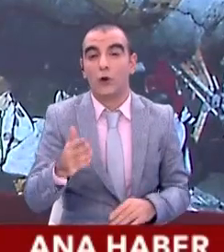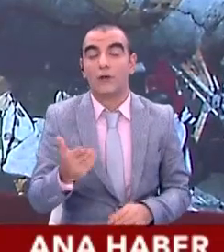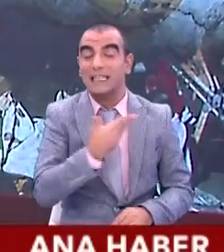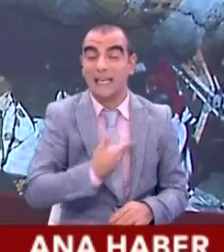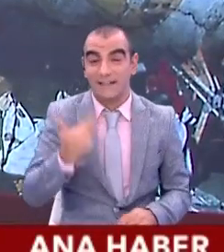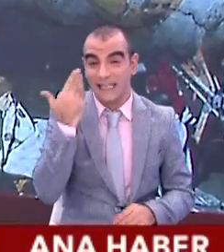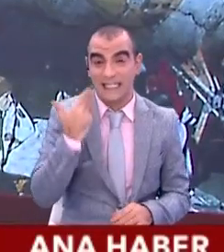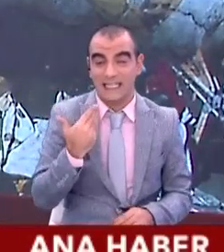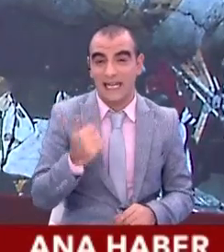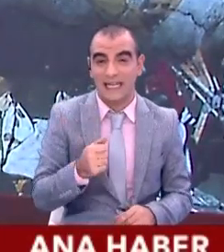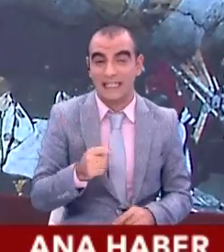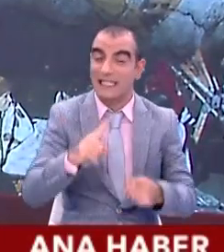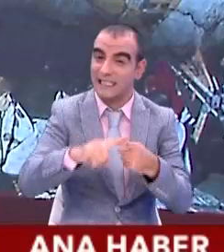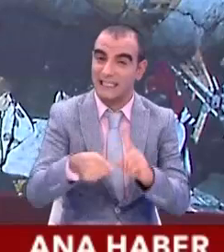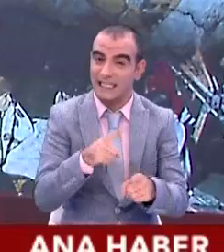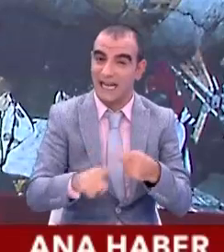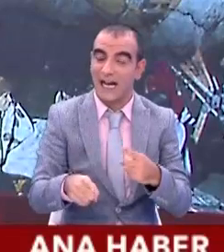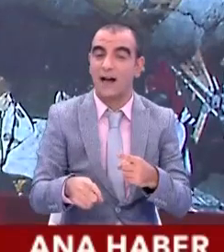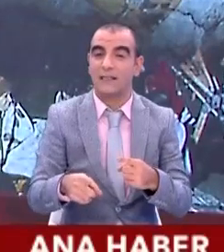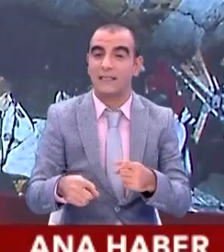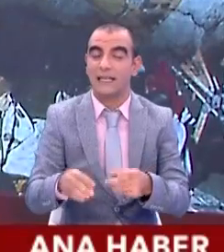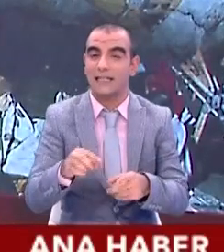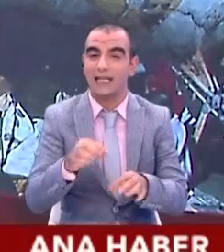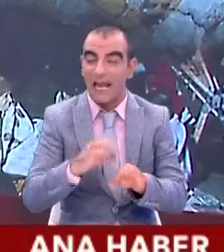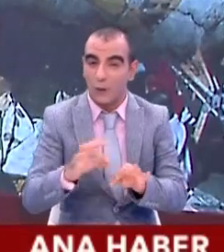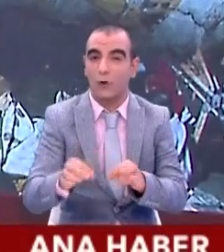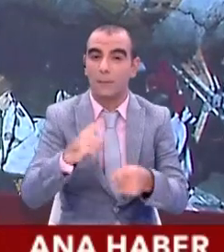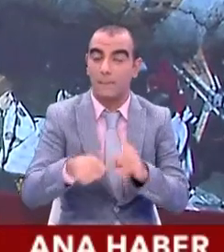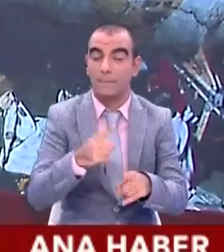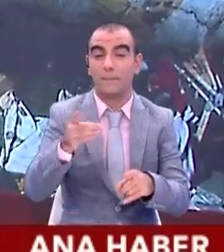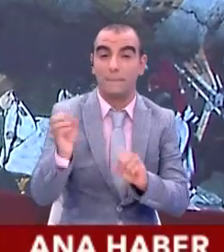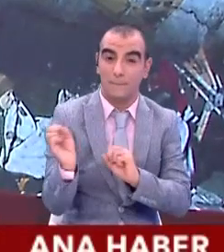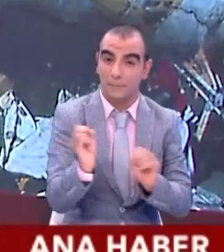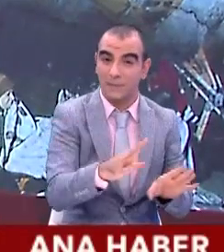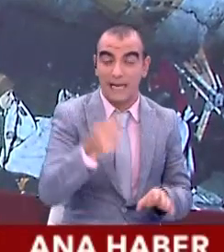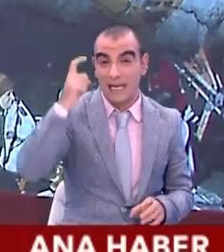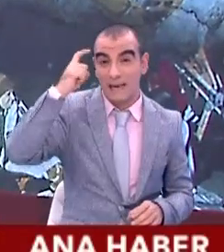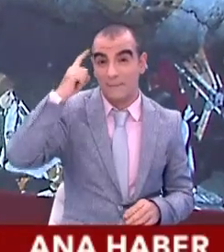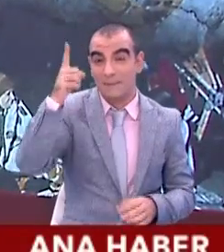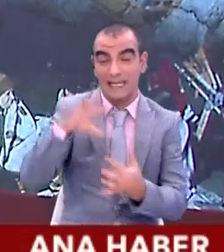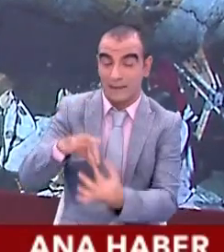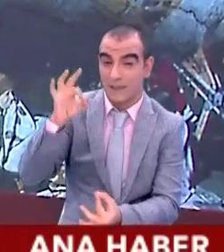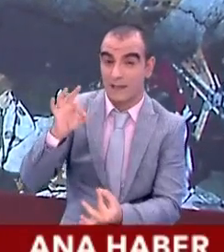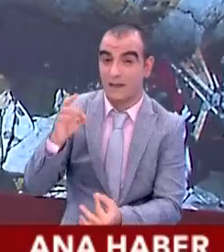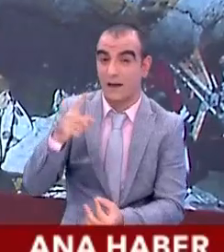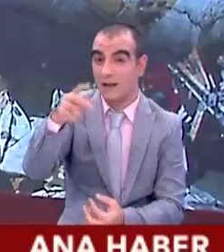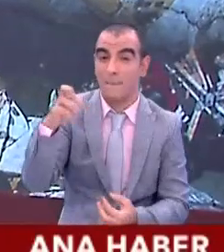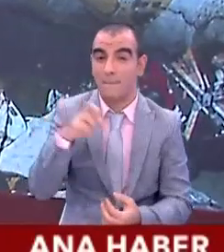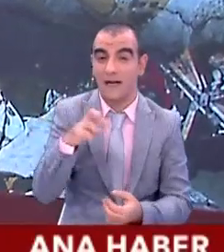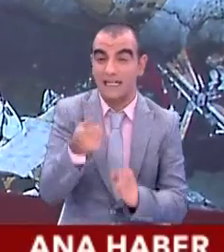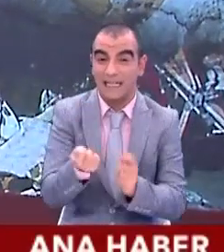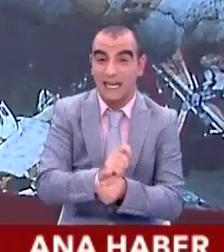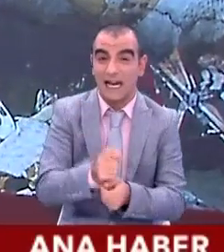izleyenlerim siyaseti politikayı bir tarafa bırakın Bilim insanlarının perspektifinde Ne